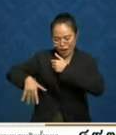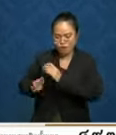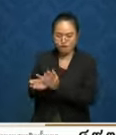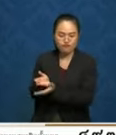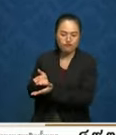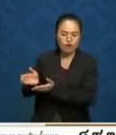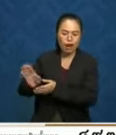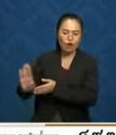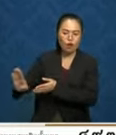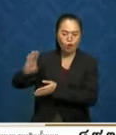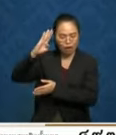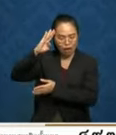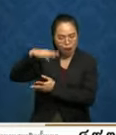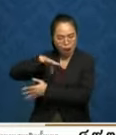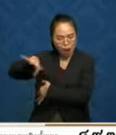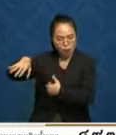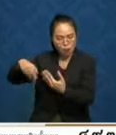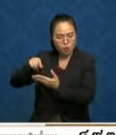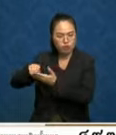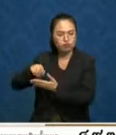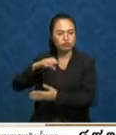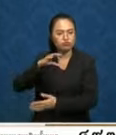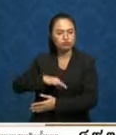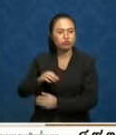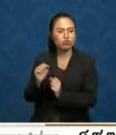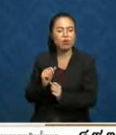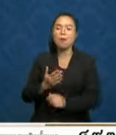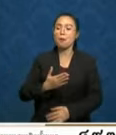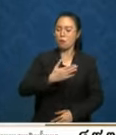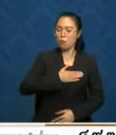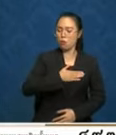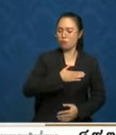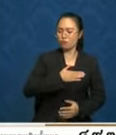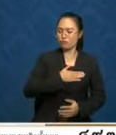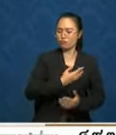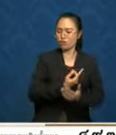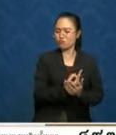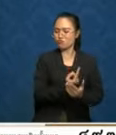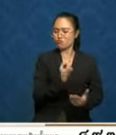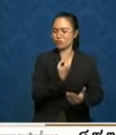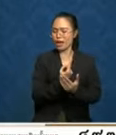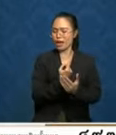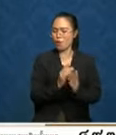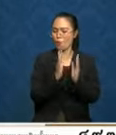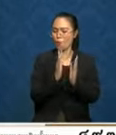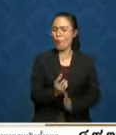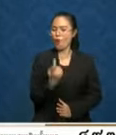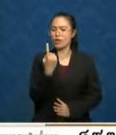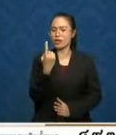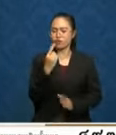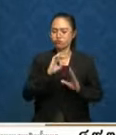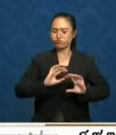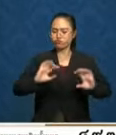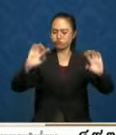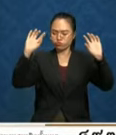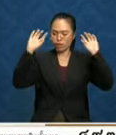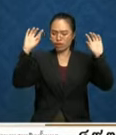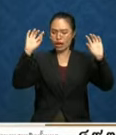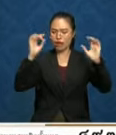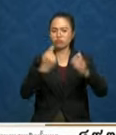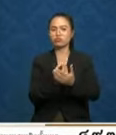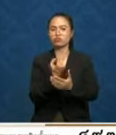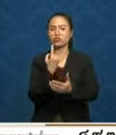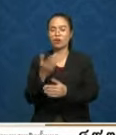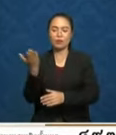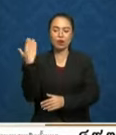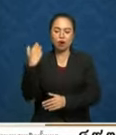ทัพแล้วเราเป็นรัฐมนตรีฝ่ายการเมืองไปคนสองคนนี่คนเดียวด้วยยุคก่อนๆมีรัฐมนตรีช่วยยังมีส